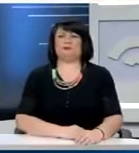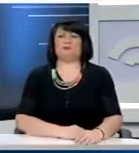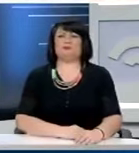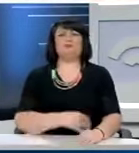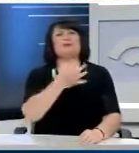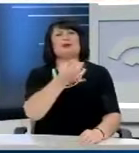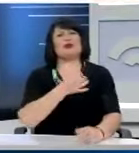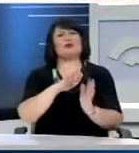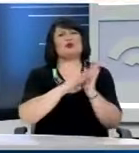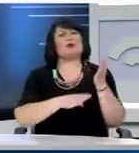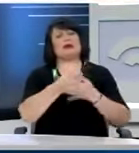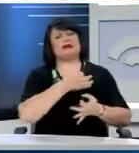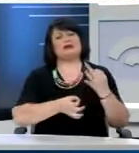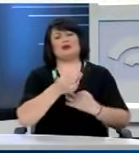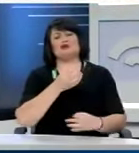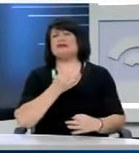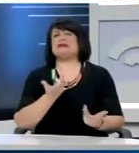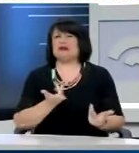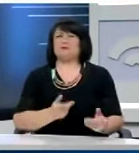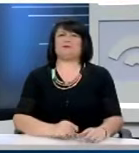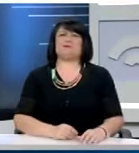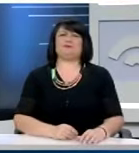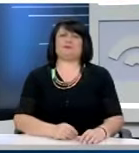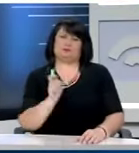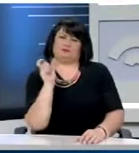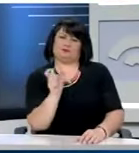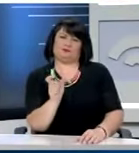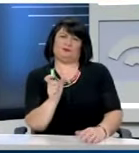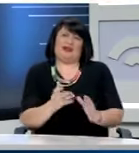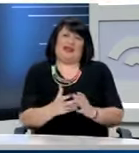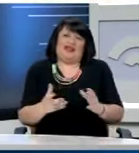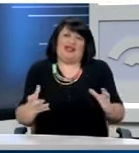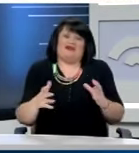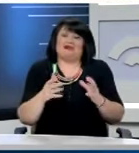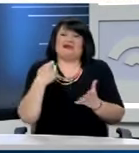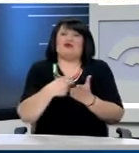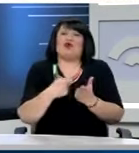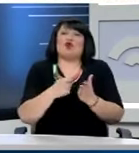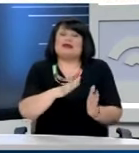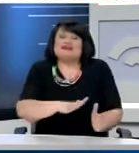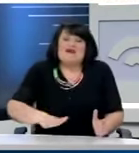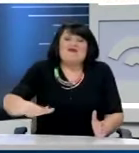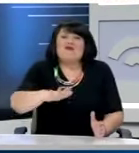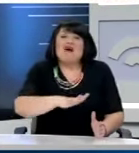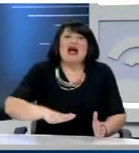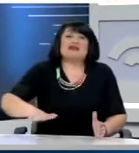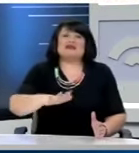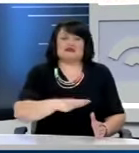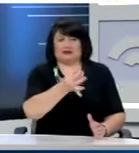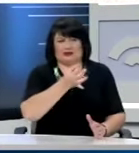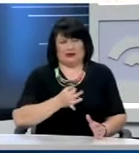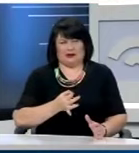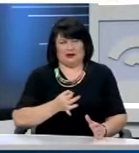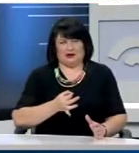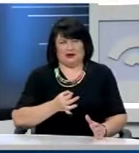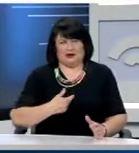Αναφέρατε στις προγραμματικές σας δηλώσεις τον όρο διεύρυνσης της φορολογικής βάσης. Μας είπατε ότι αυτό θα το κάνετε, λέει,